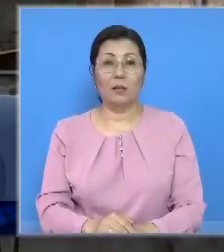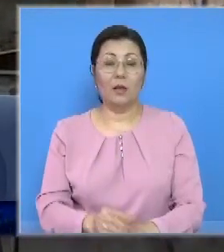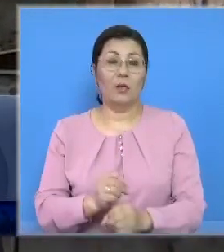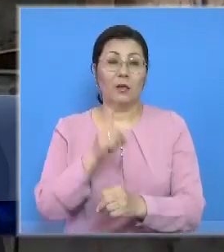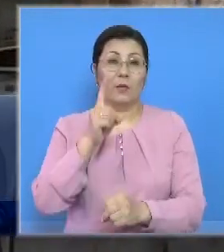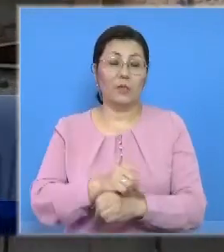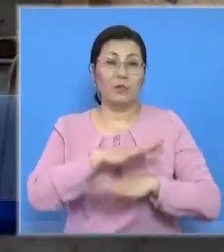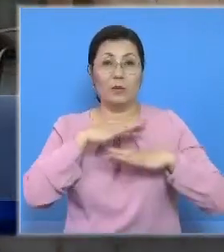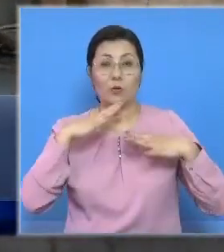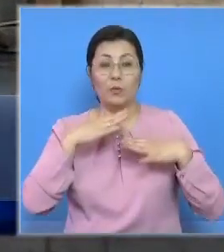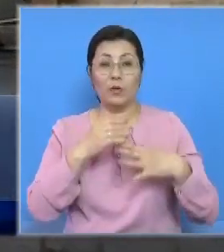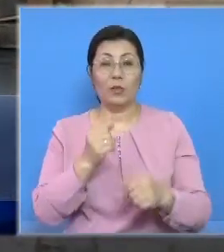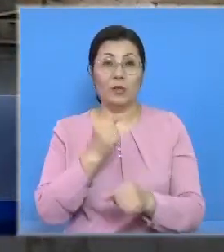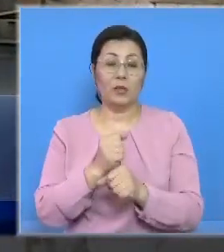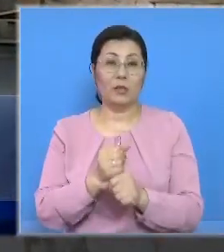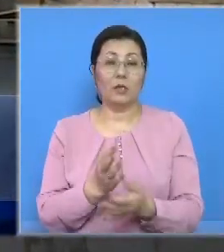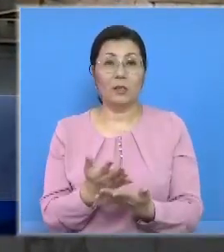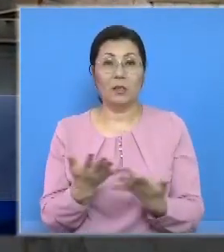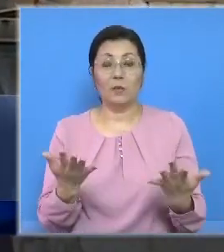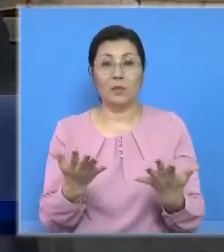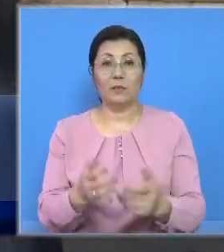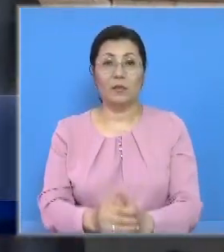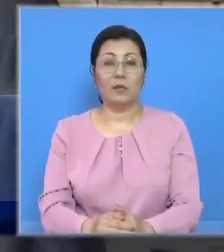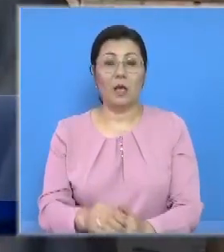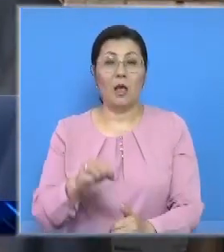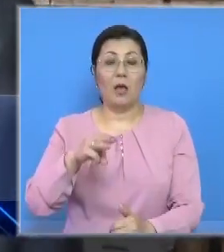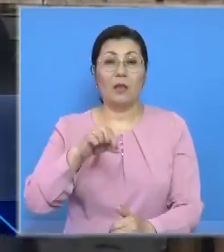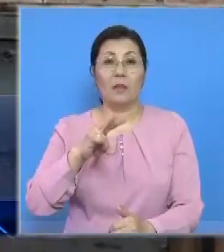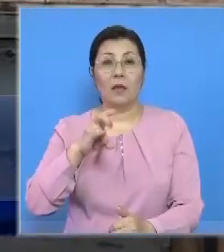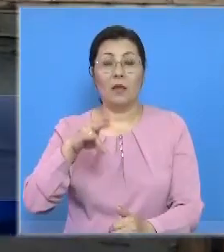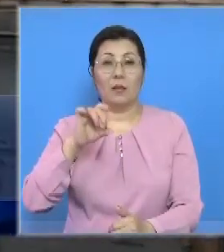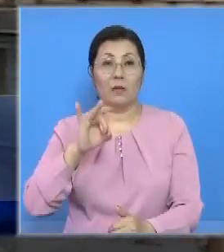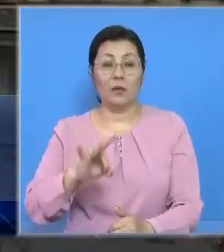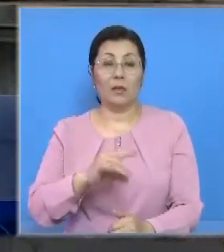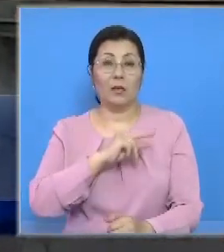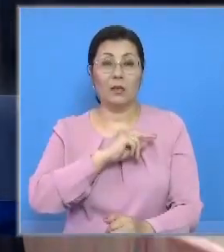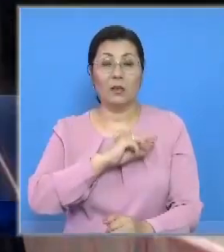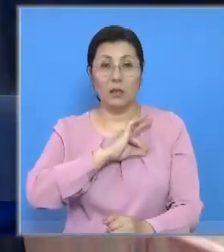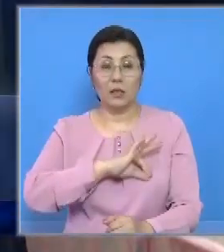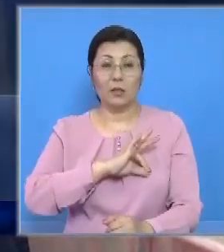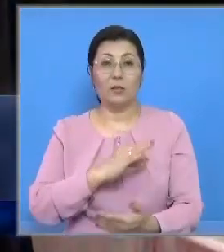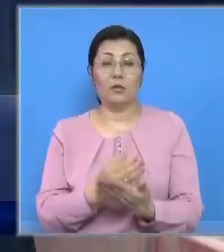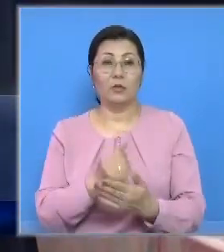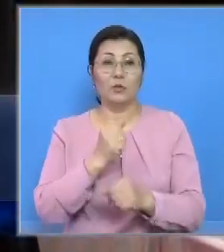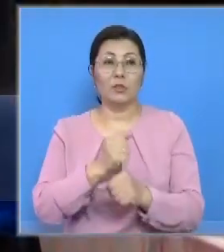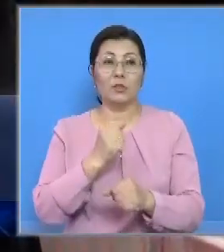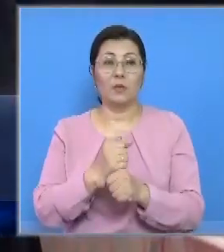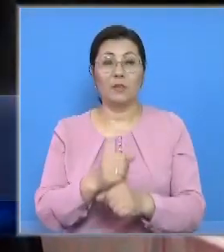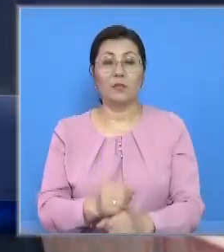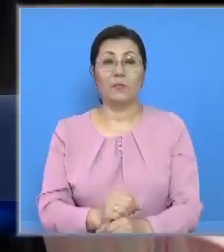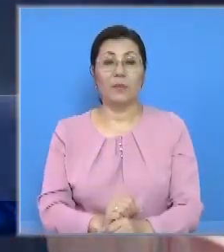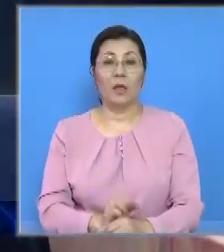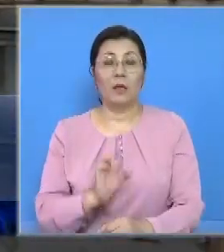то батты, қандай біздерге тендер әкеліп береді, сол тендер арқылы жұмыс жасаватыр. Дәнекерлеу мақсатында жұмыс